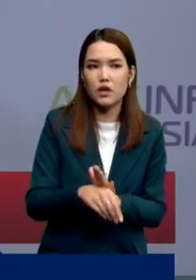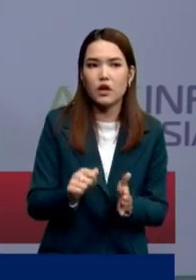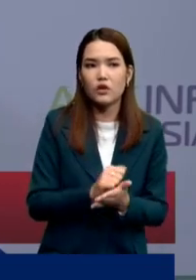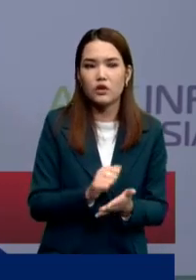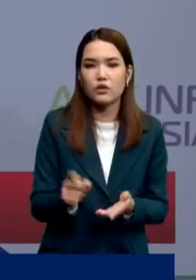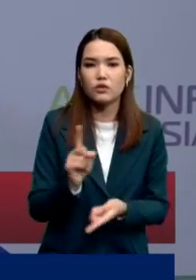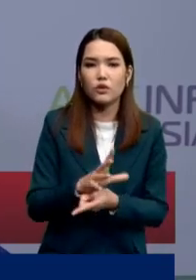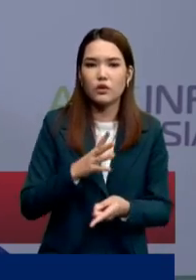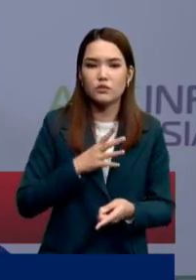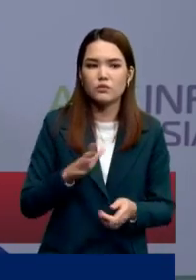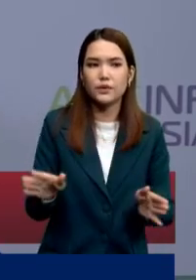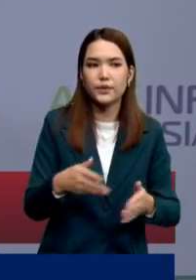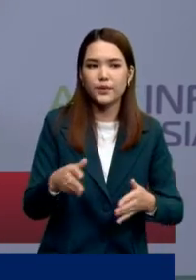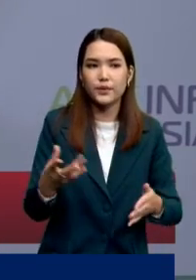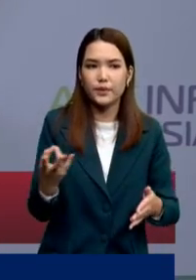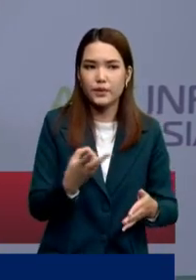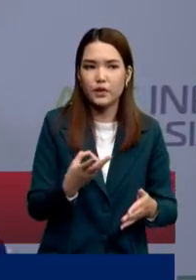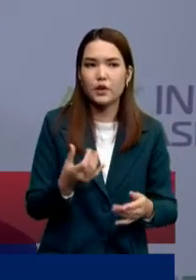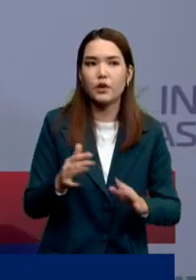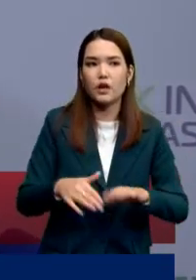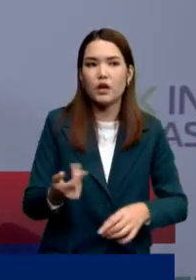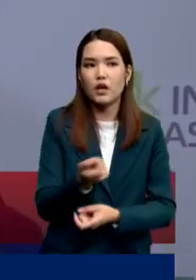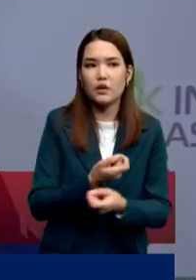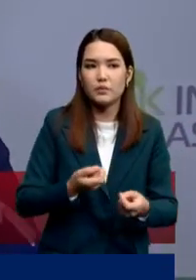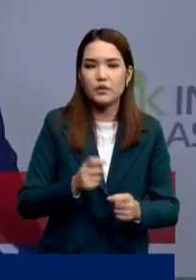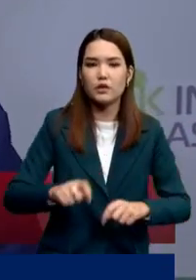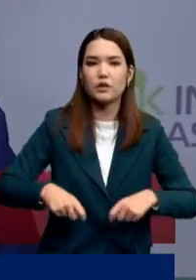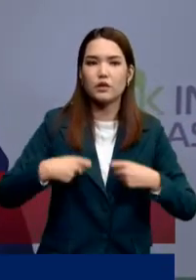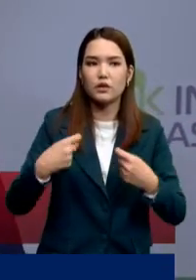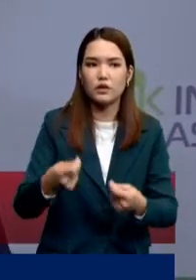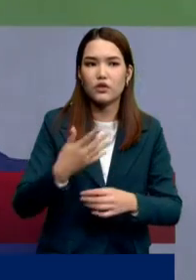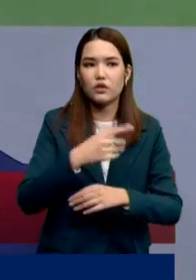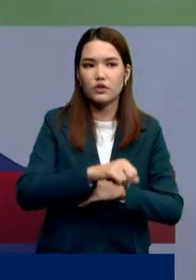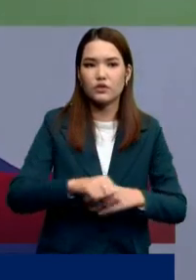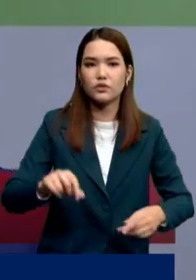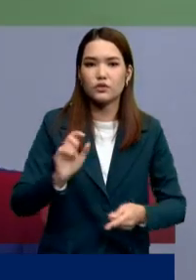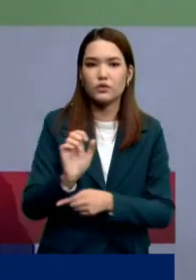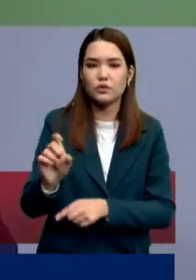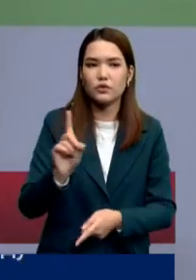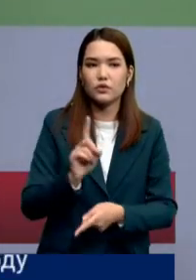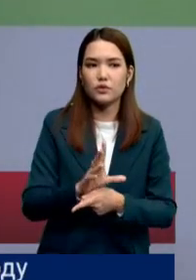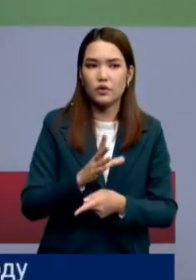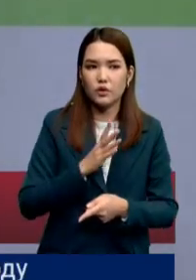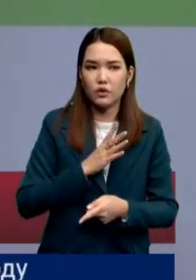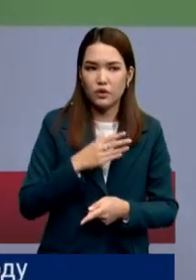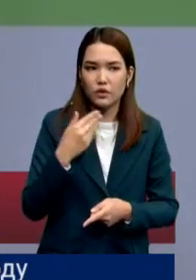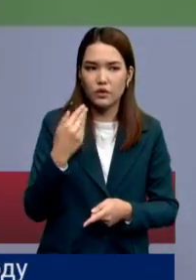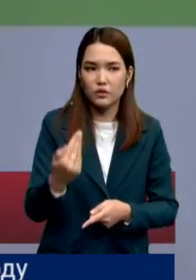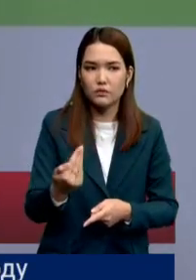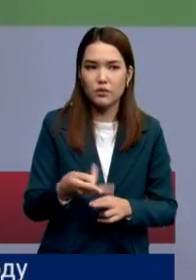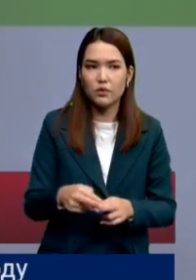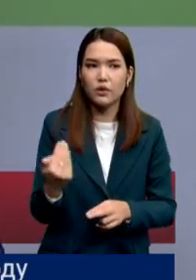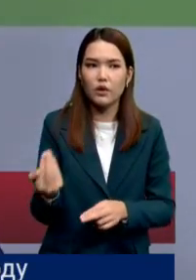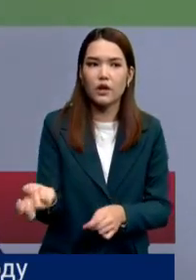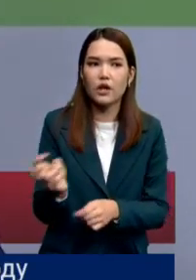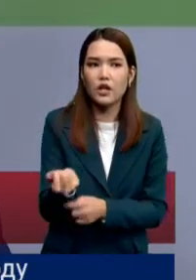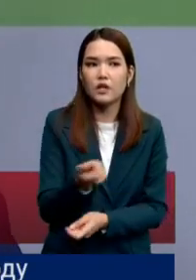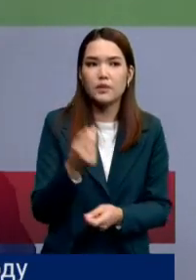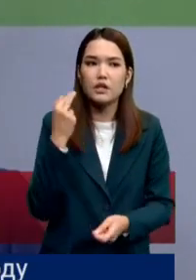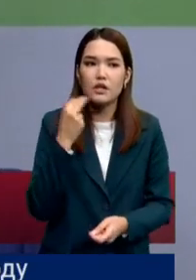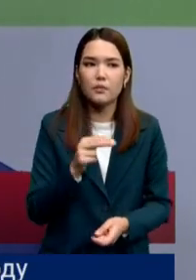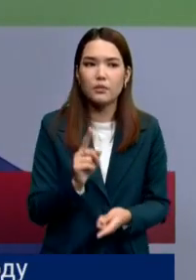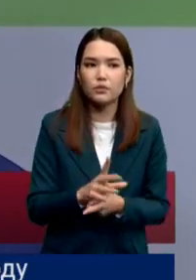керек, кептирүү керек. Бидайды ылгал күйүндө сактоого болмойт, ул чирип кетет дегендей. Анын себебинен бидайдын сапасы түшүп